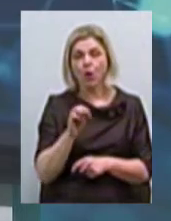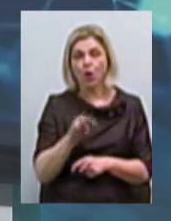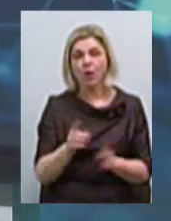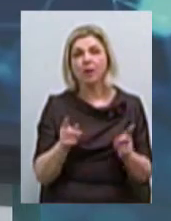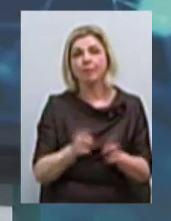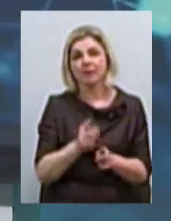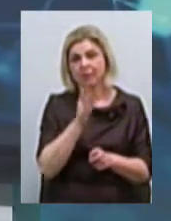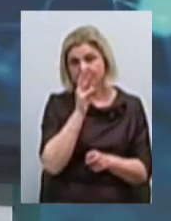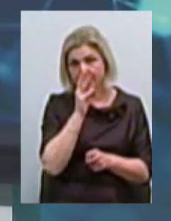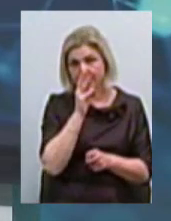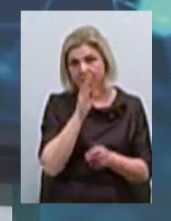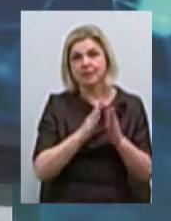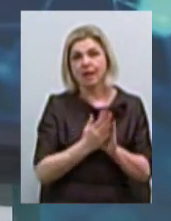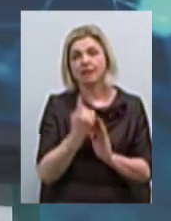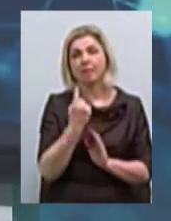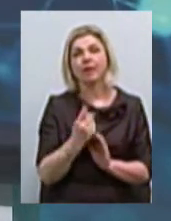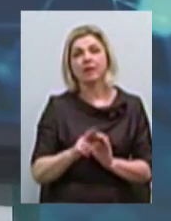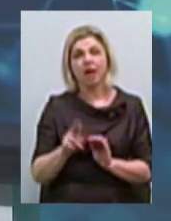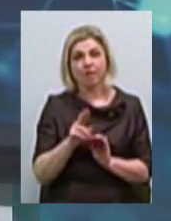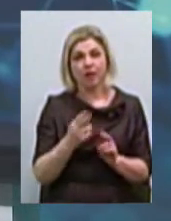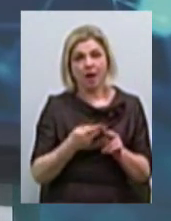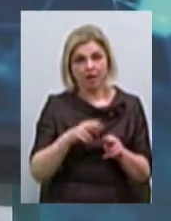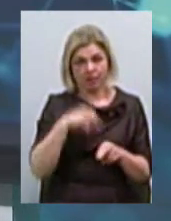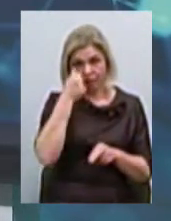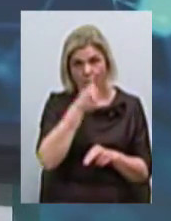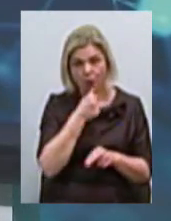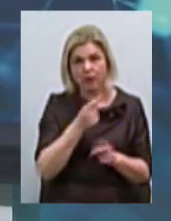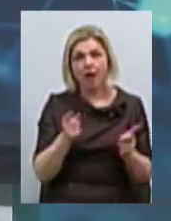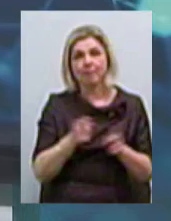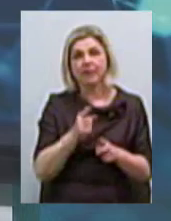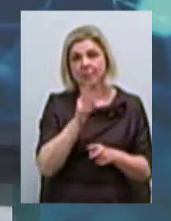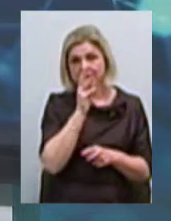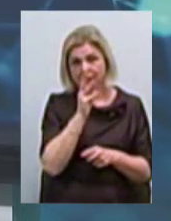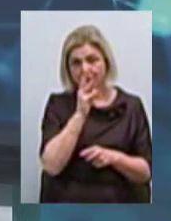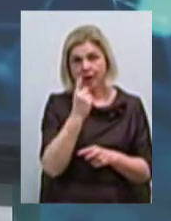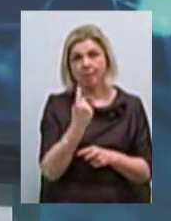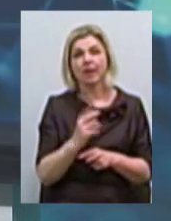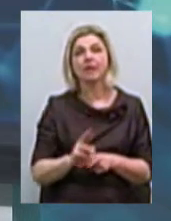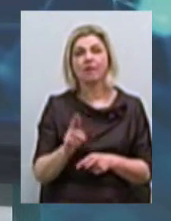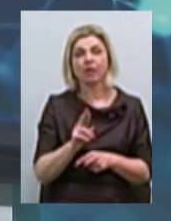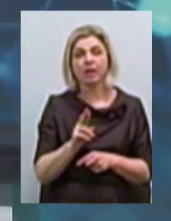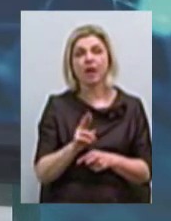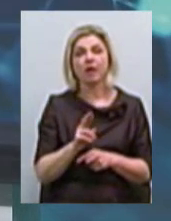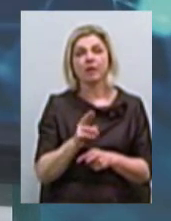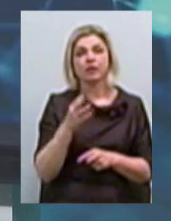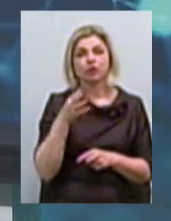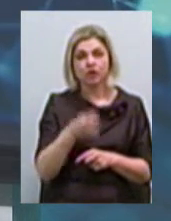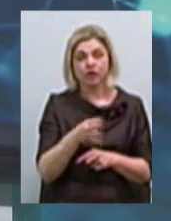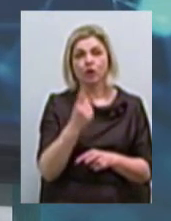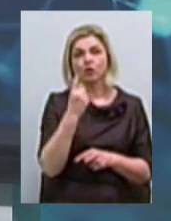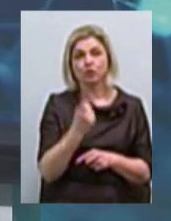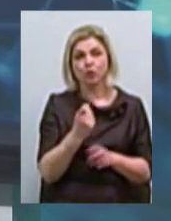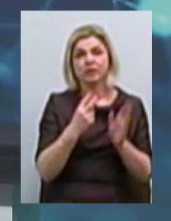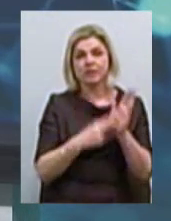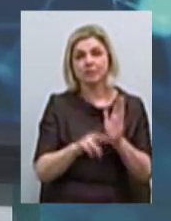заробітної плати, станом на 1 січня звітного року, мінімальна заробітна плата на 1 січня звітного року складає